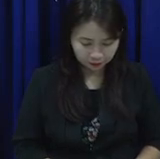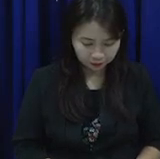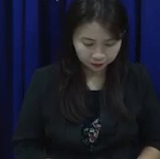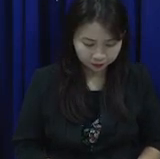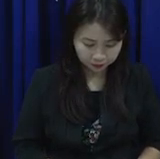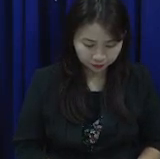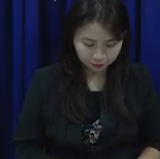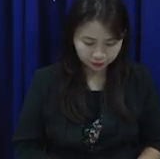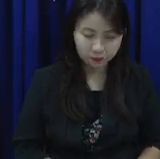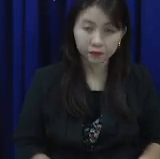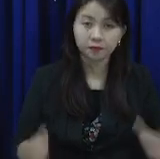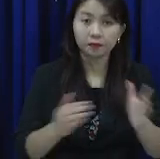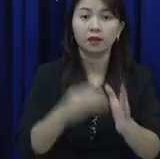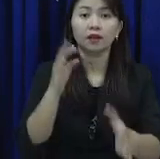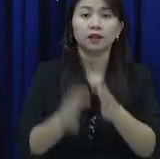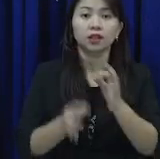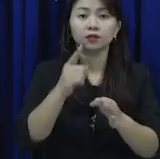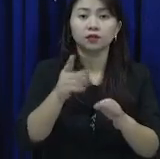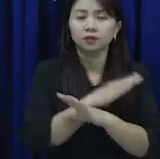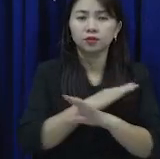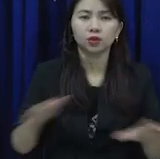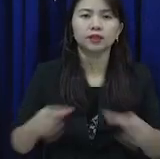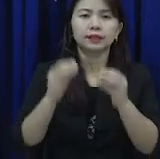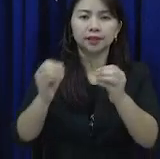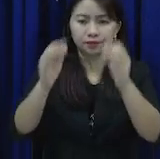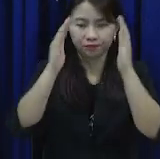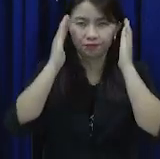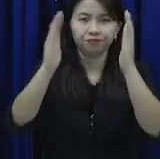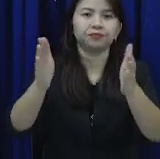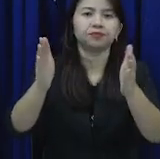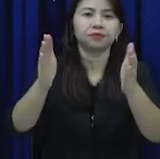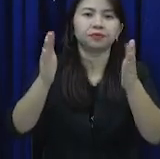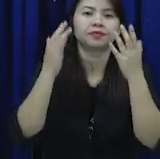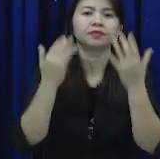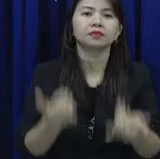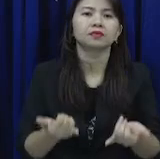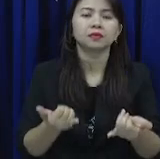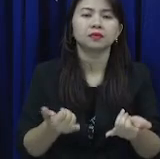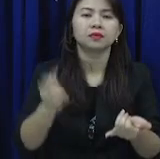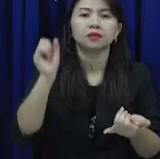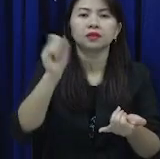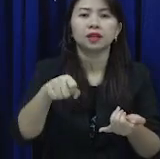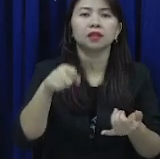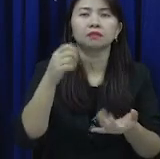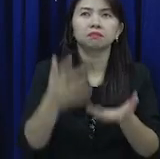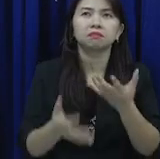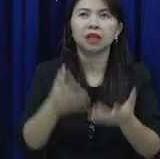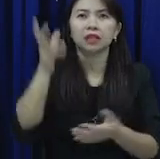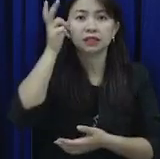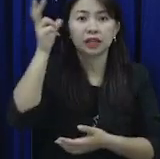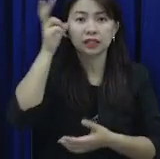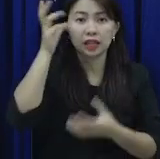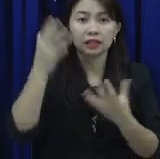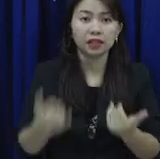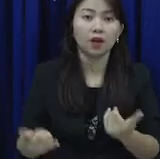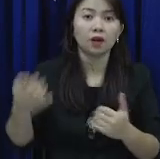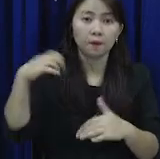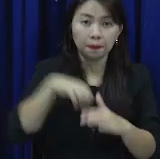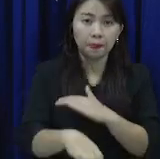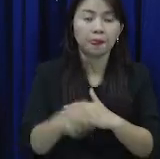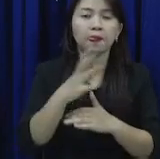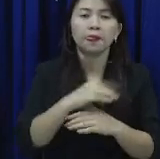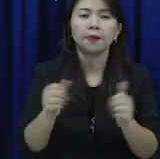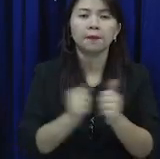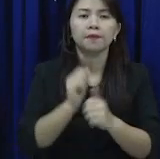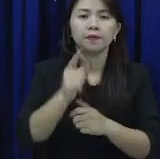Kapag hindi ka naging mindful team Focus and Team preparation tatanim papasok ang diyablo diyan upang sabayan ka and